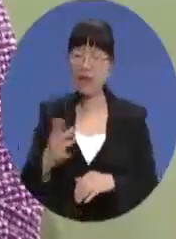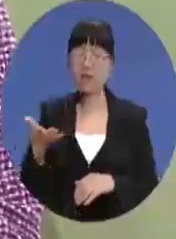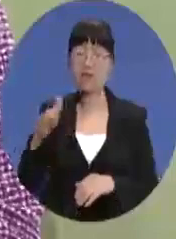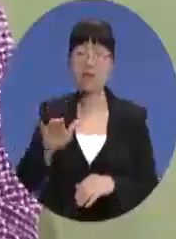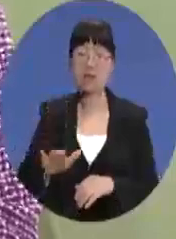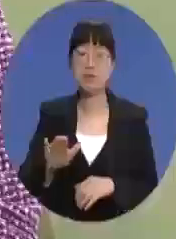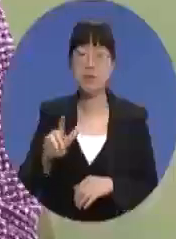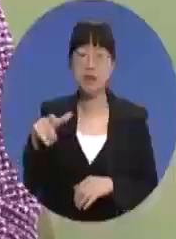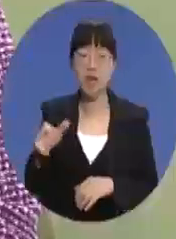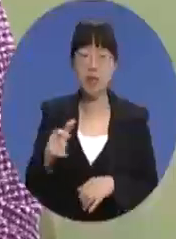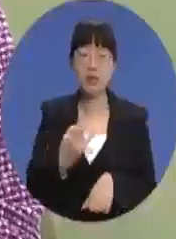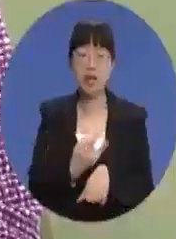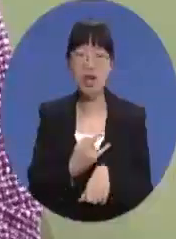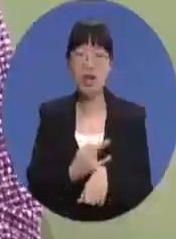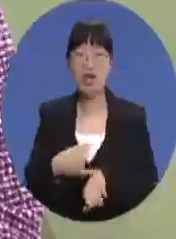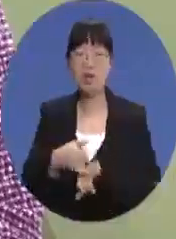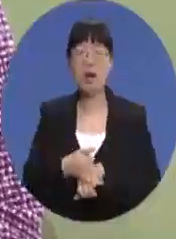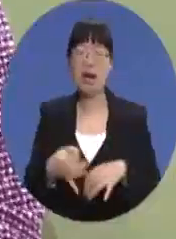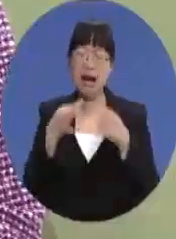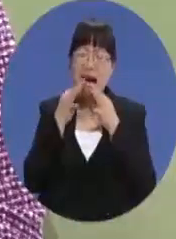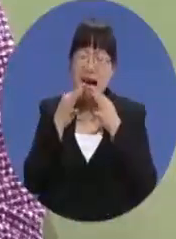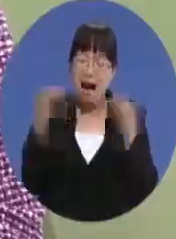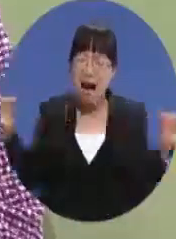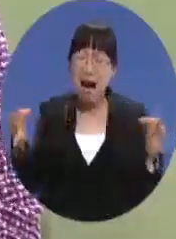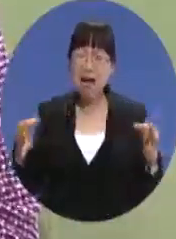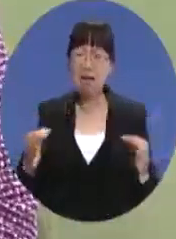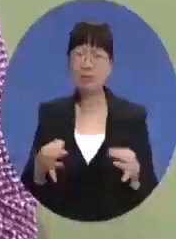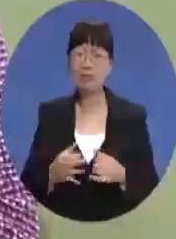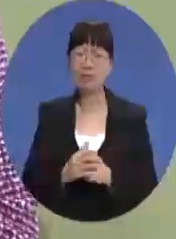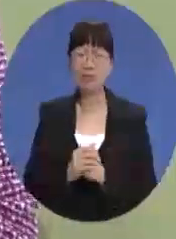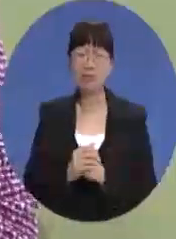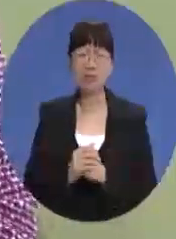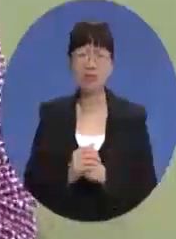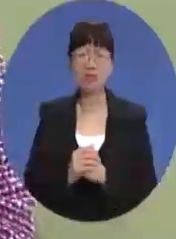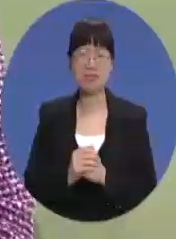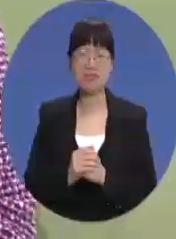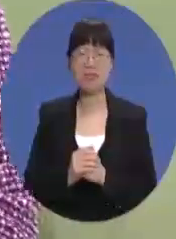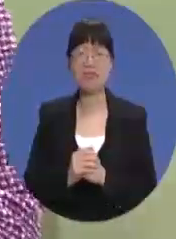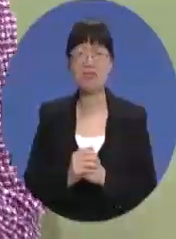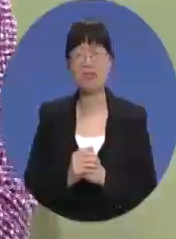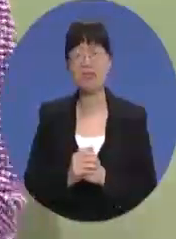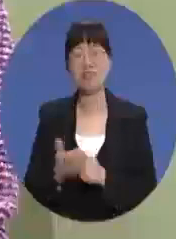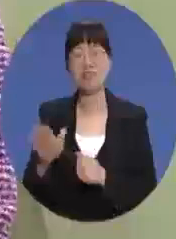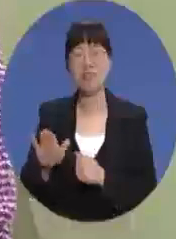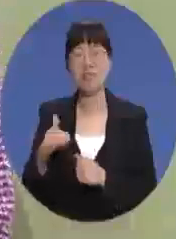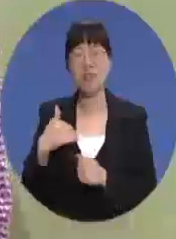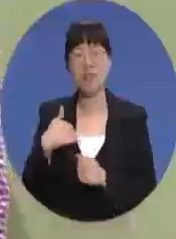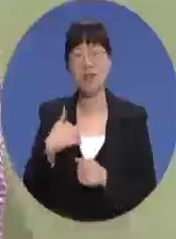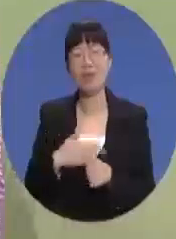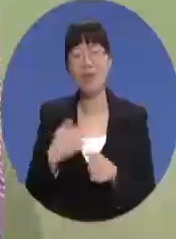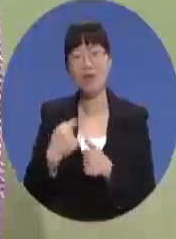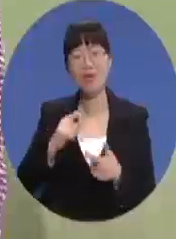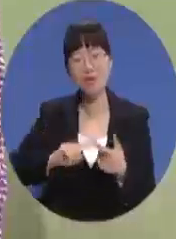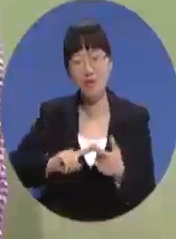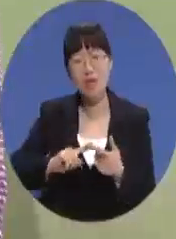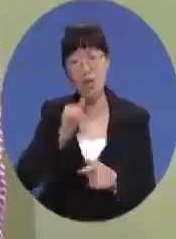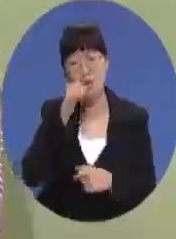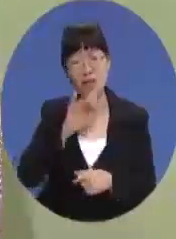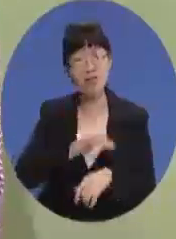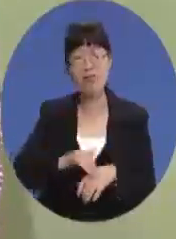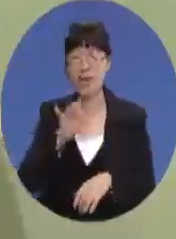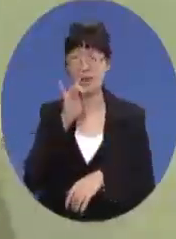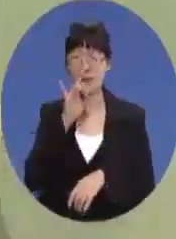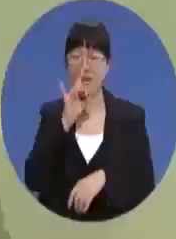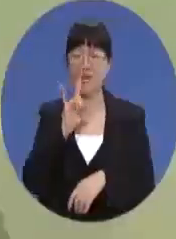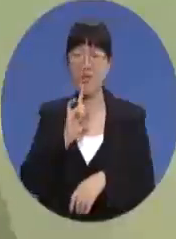그렇지만 단호하게 하라 그러면 꼭 소리 지르시더라고요. 그리고 단호하대요. 맞아요. 때리든지. 그리고 자기는 선생님이 가르쳐 주신 대로 했는데 왜 안 될까요?